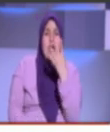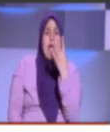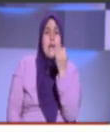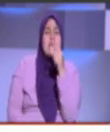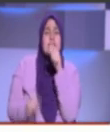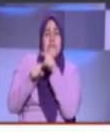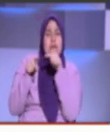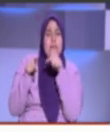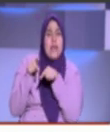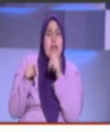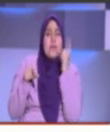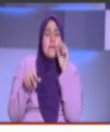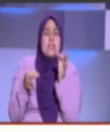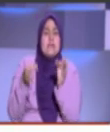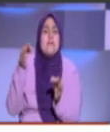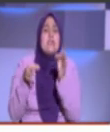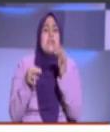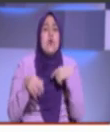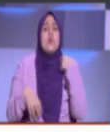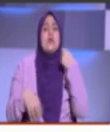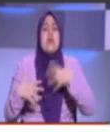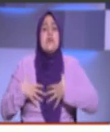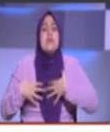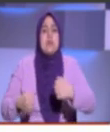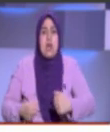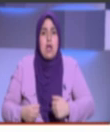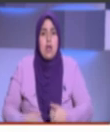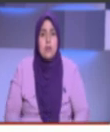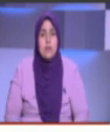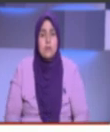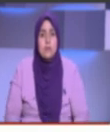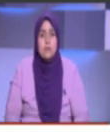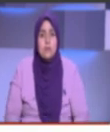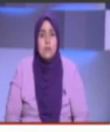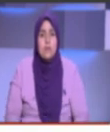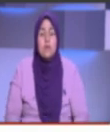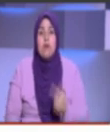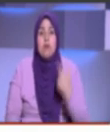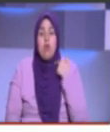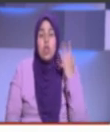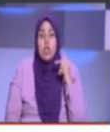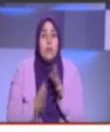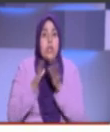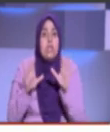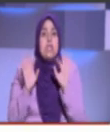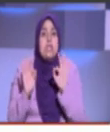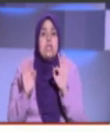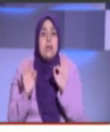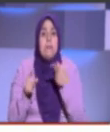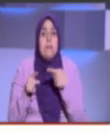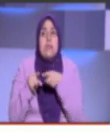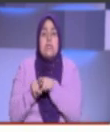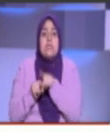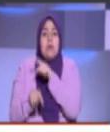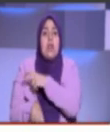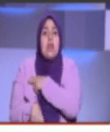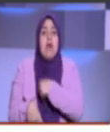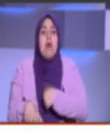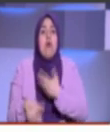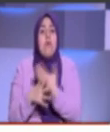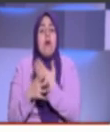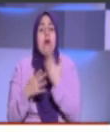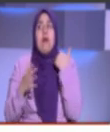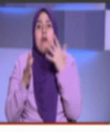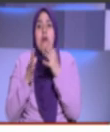من ميزانية وزارة الصحة، يعني وهذا رقم كبير جدا بالنسبة لحكومة توني بلير من قبل، وكان